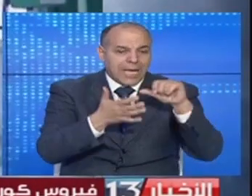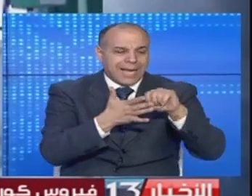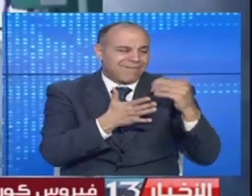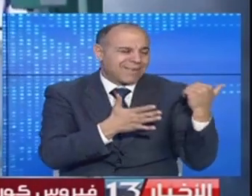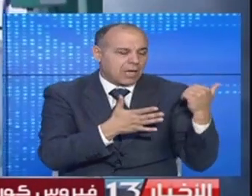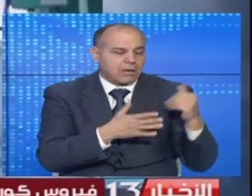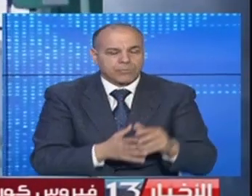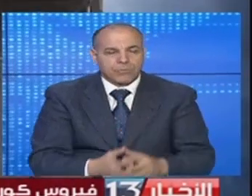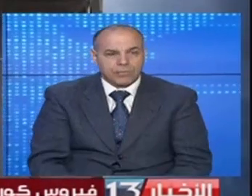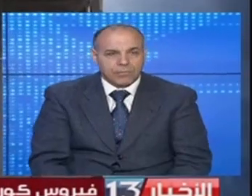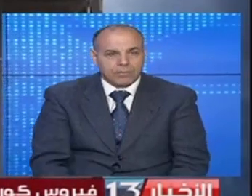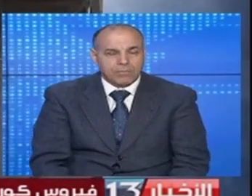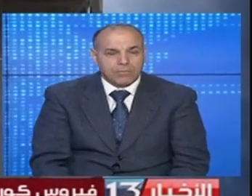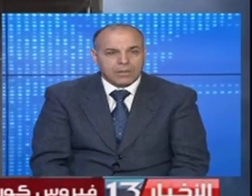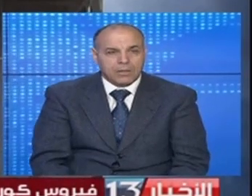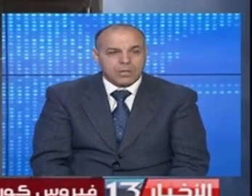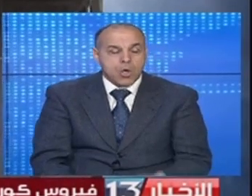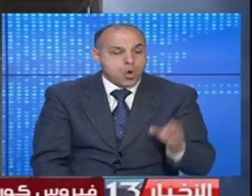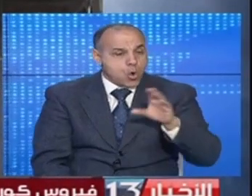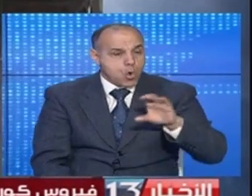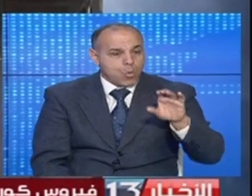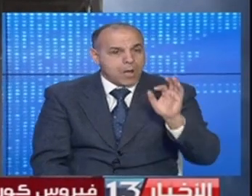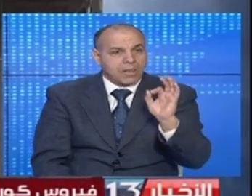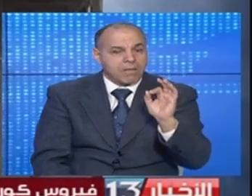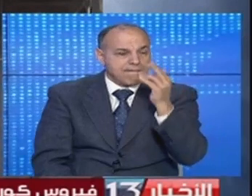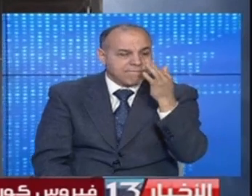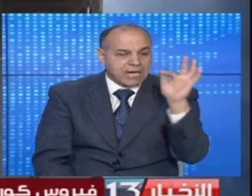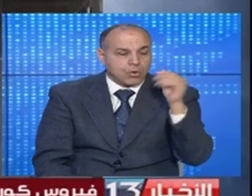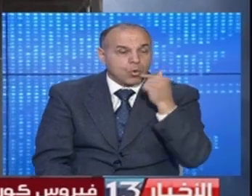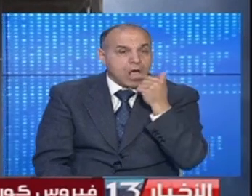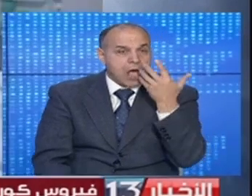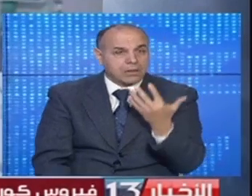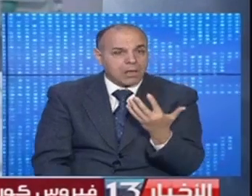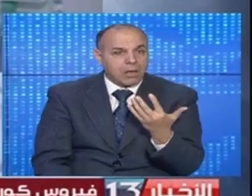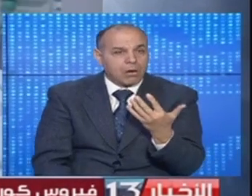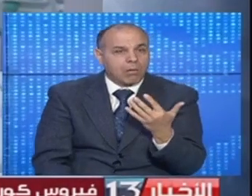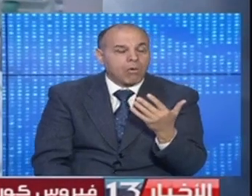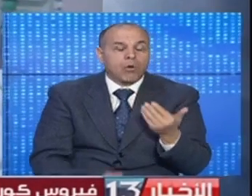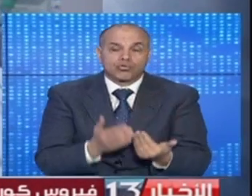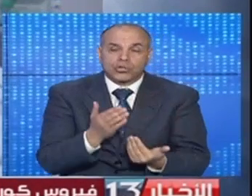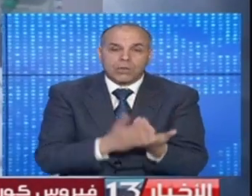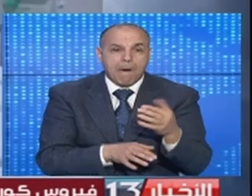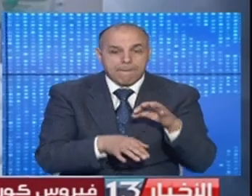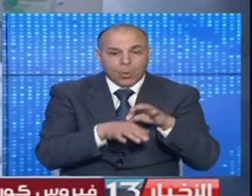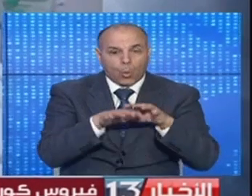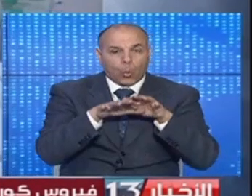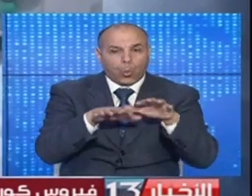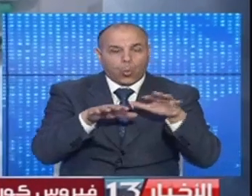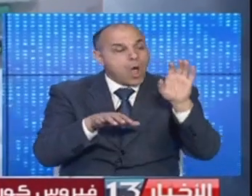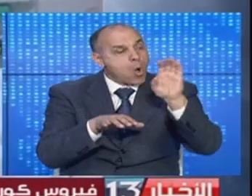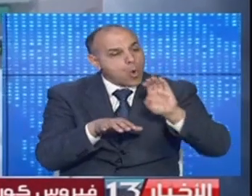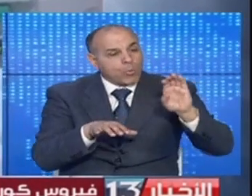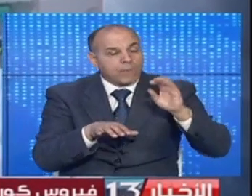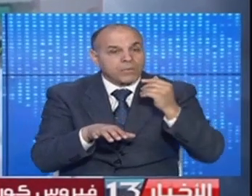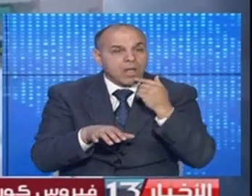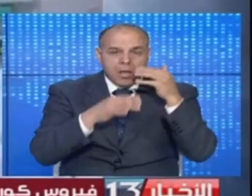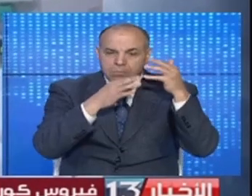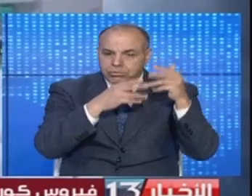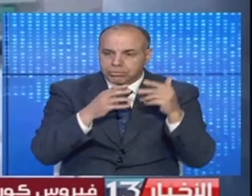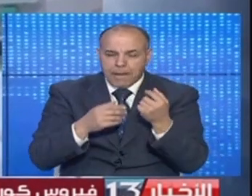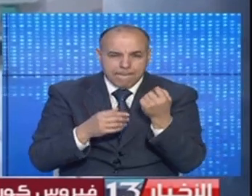الاونه الاخيره اوروبيا وتحديدا في فرنسا التي اصبحت بؤره جديده لمرض في اوروبا حيث تم احصاء